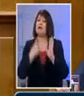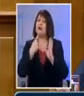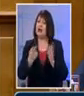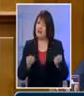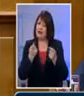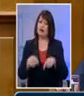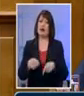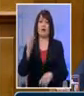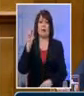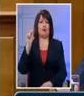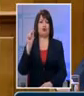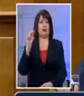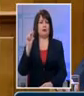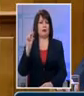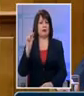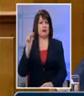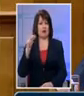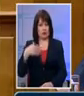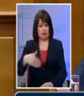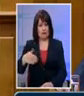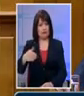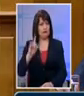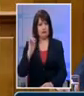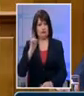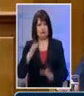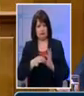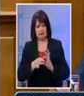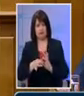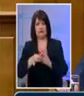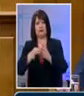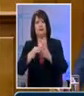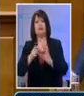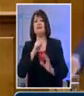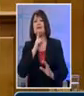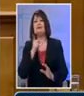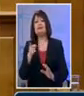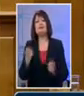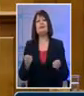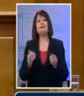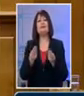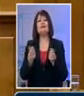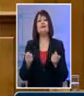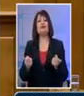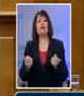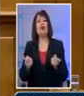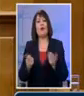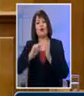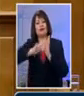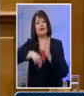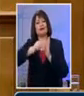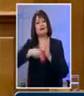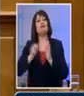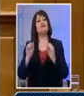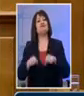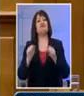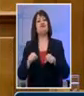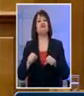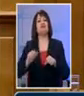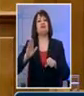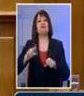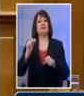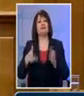Και δεσμευόμαστε ότι εμείς δεν θα συνεχίσουμε τις νομικές πατέντες της έγκρισης σχεδίων συμβάσεων που στο τέλος δεν κυρώνονται